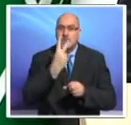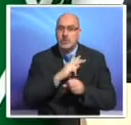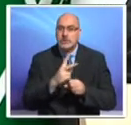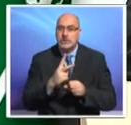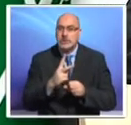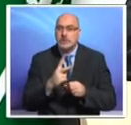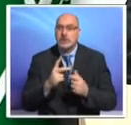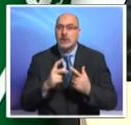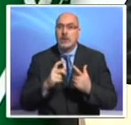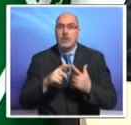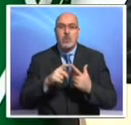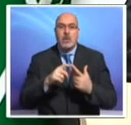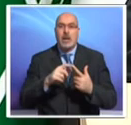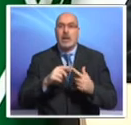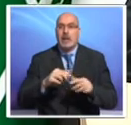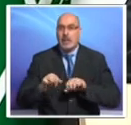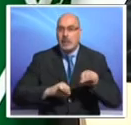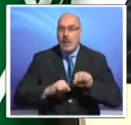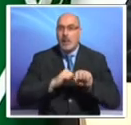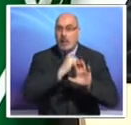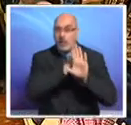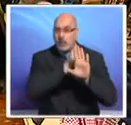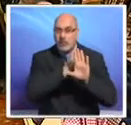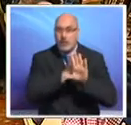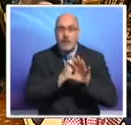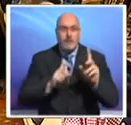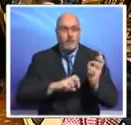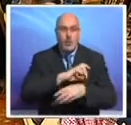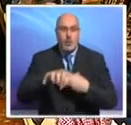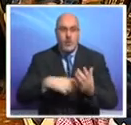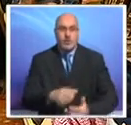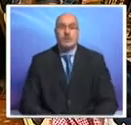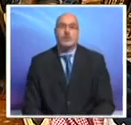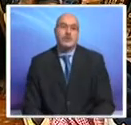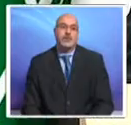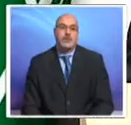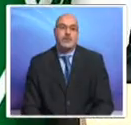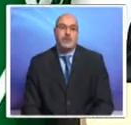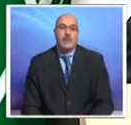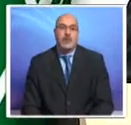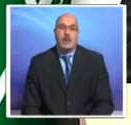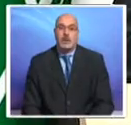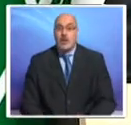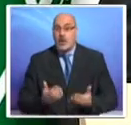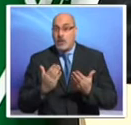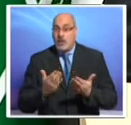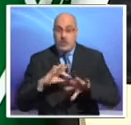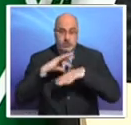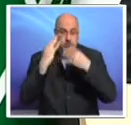كل أشكال الإجرام والعنف حوالينا، فالوضع هذا بكل